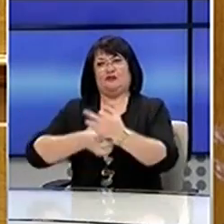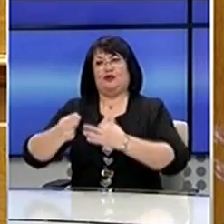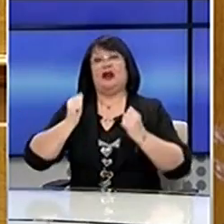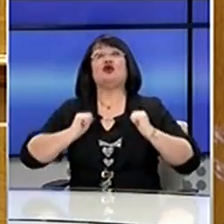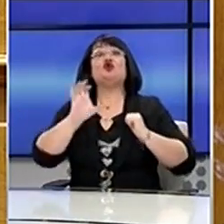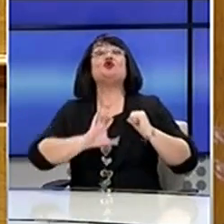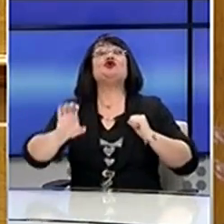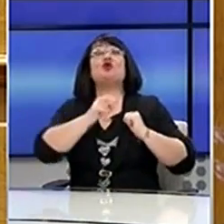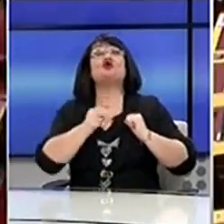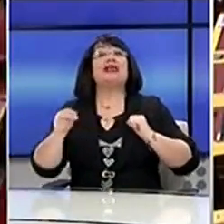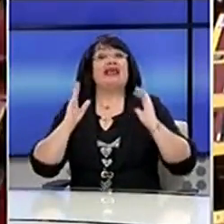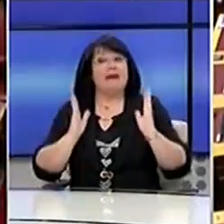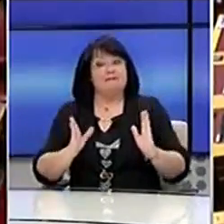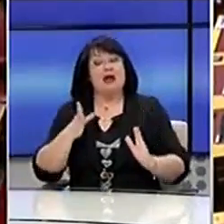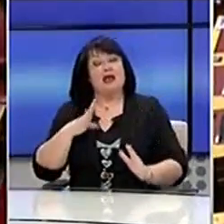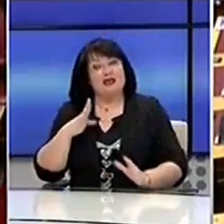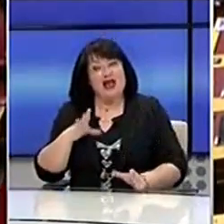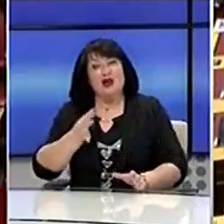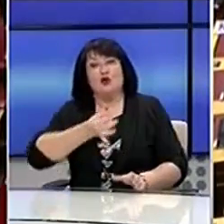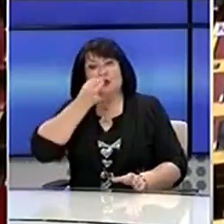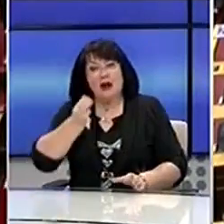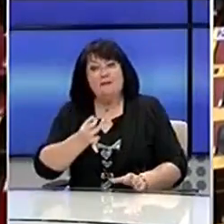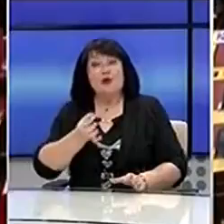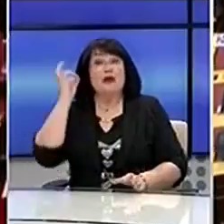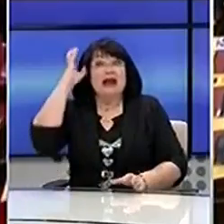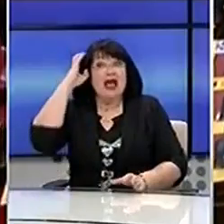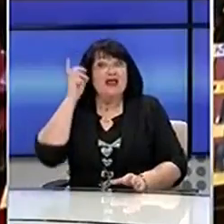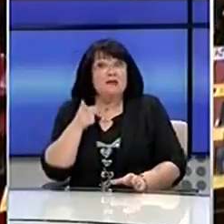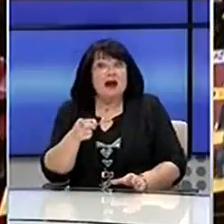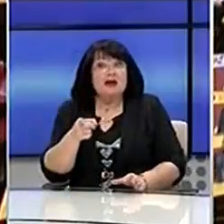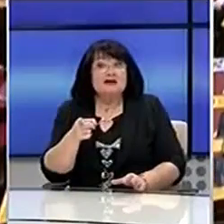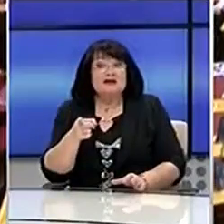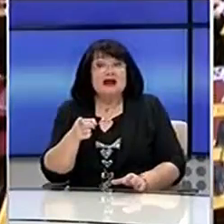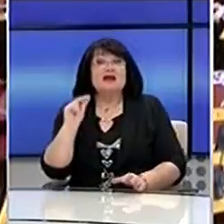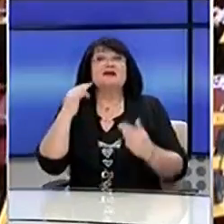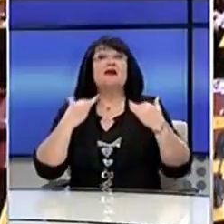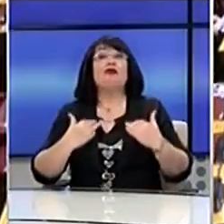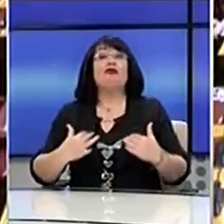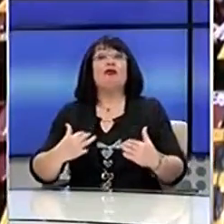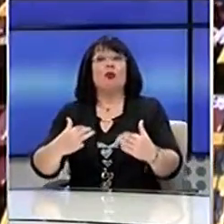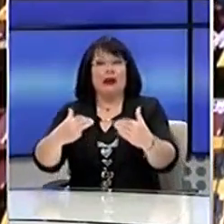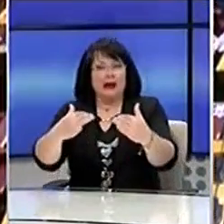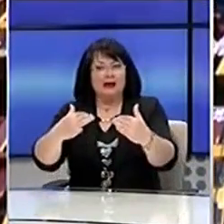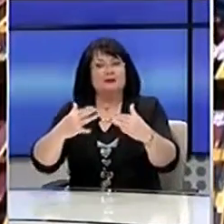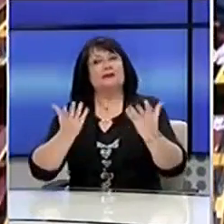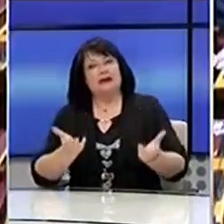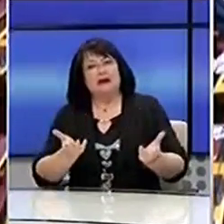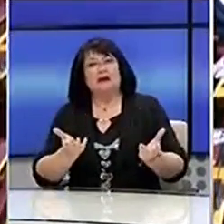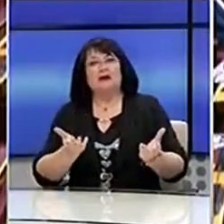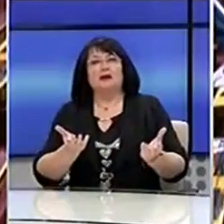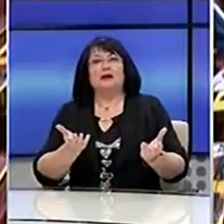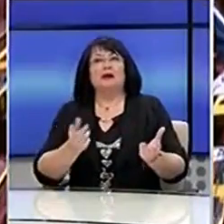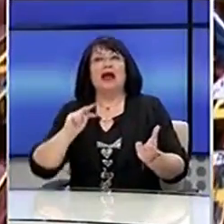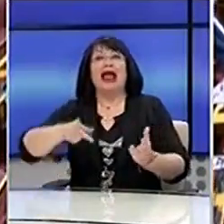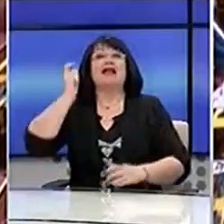του τουρισμού. Θέλω να θυμίσω στην εθνική αντιπροσωπεία ότι